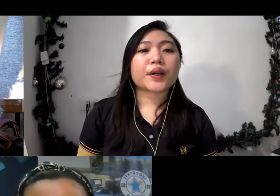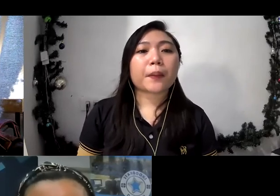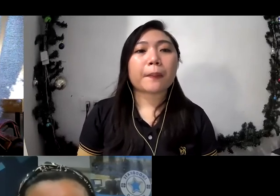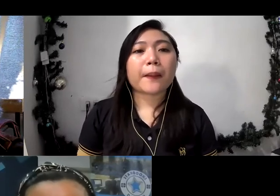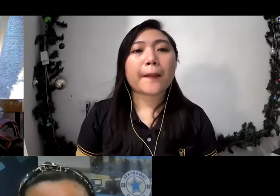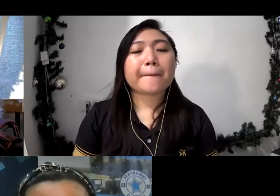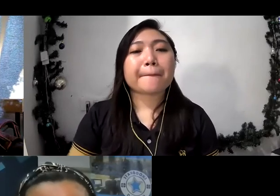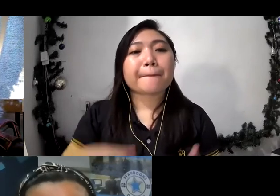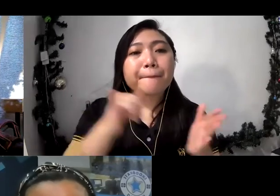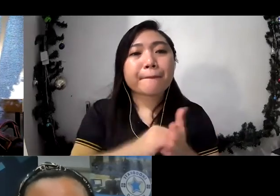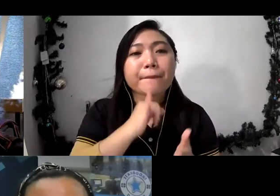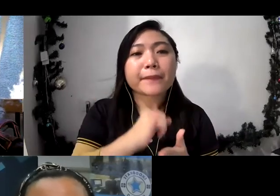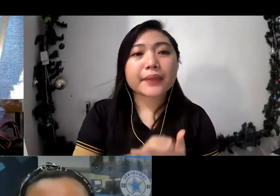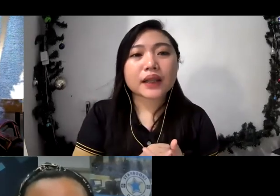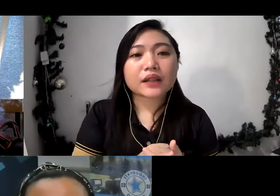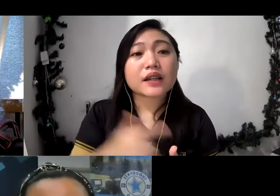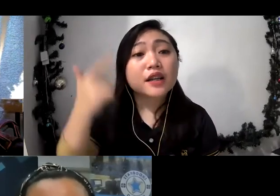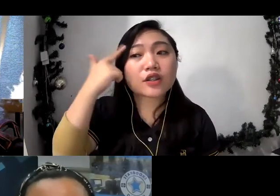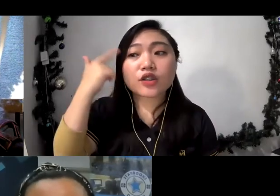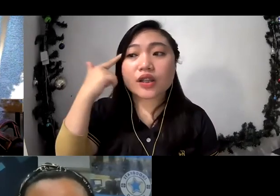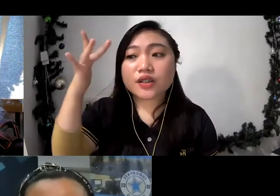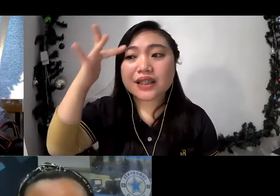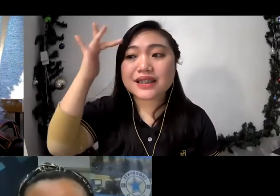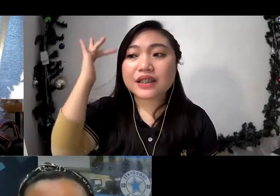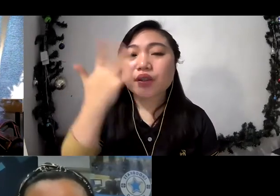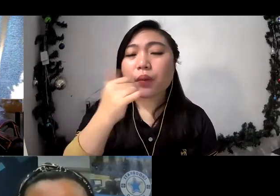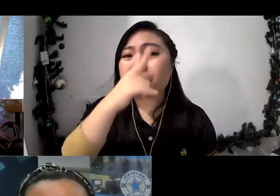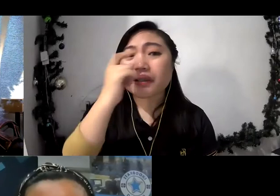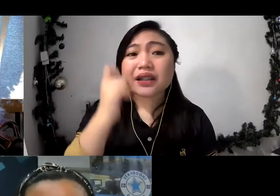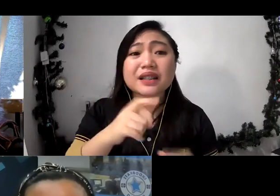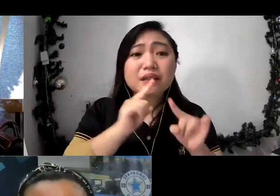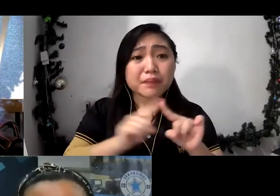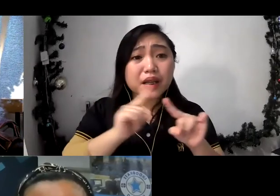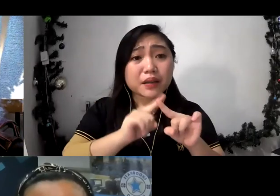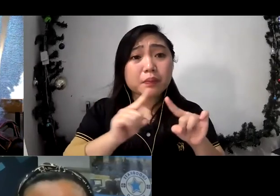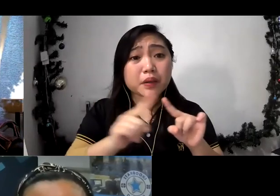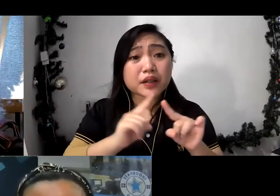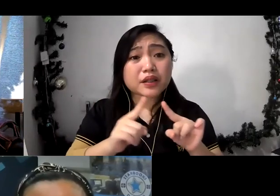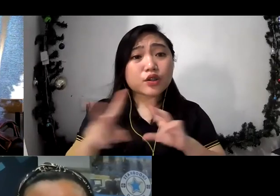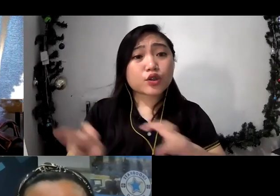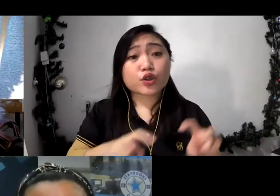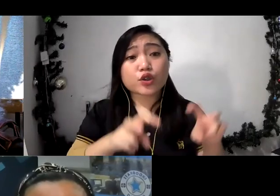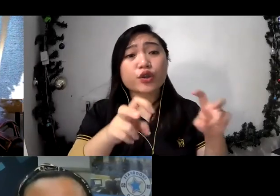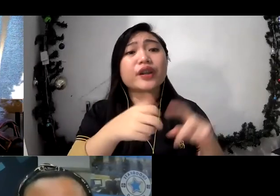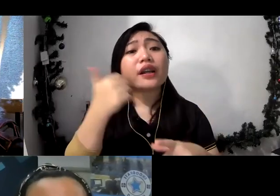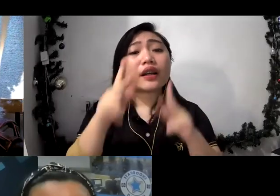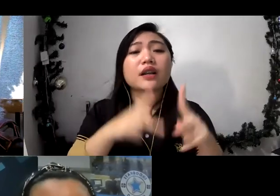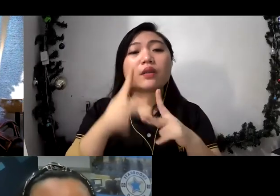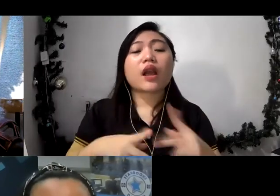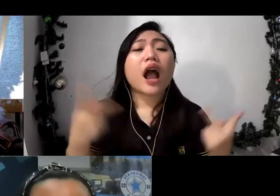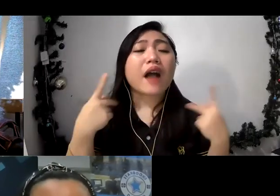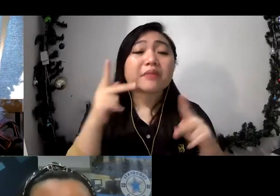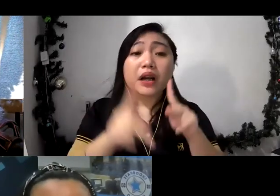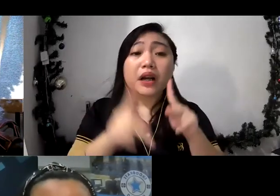po talaga tayo nagsasabi ng gender sensitivity kasi hindi po talaga, iba-iba yung gender journey ng ibang tao. Eh, no? May mga tao